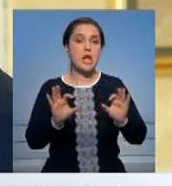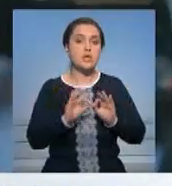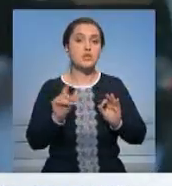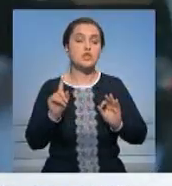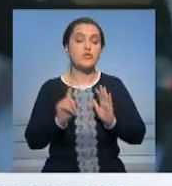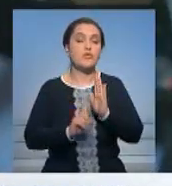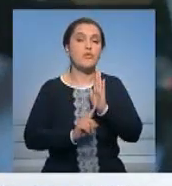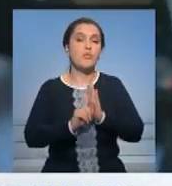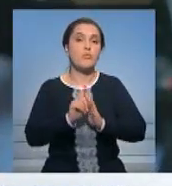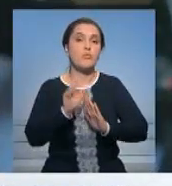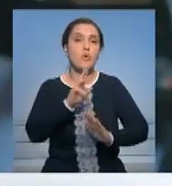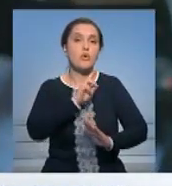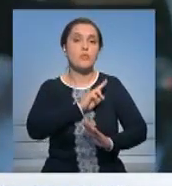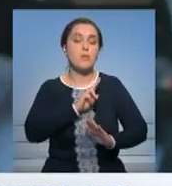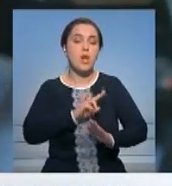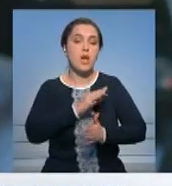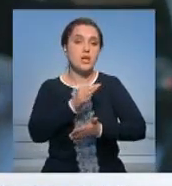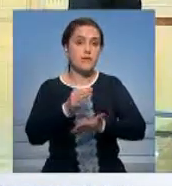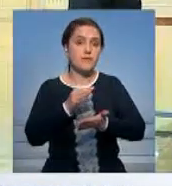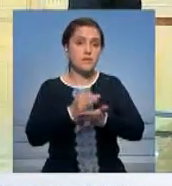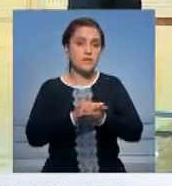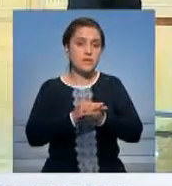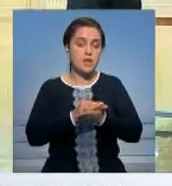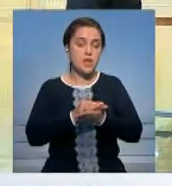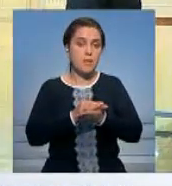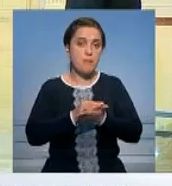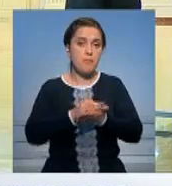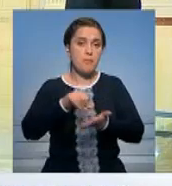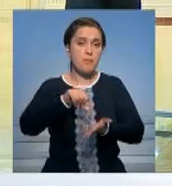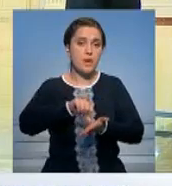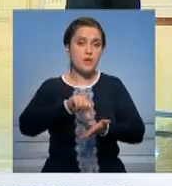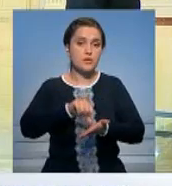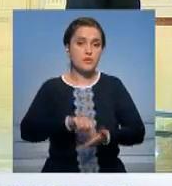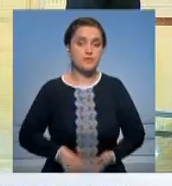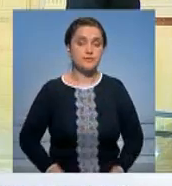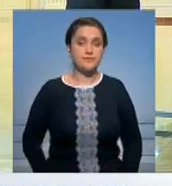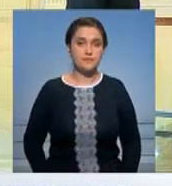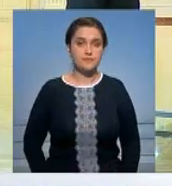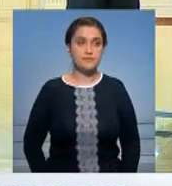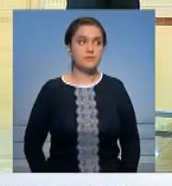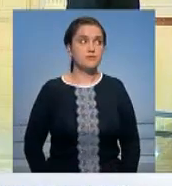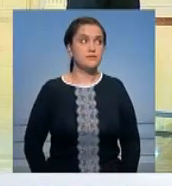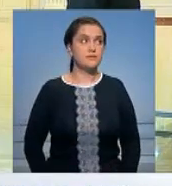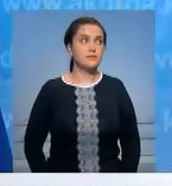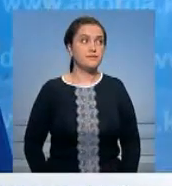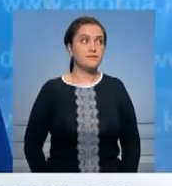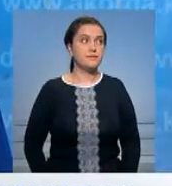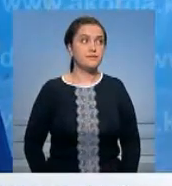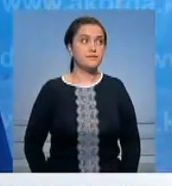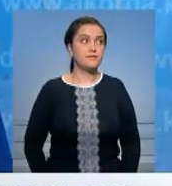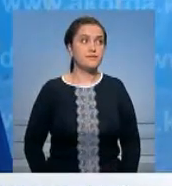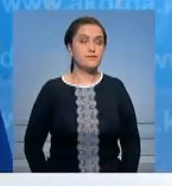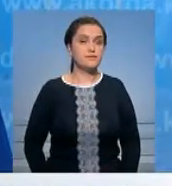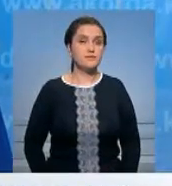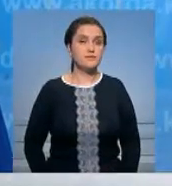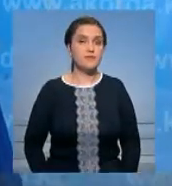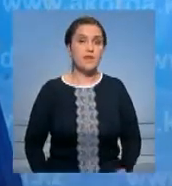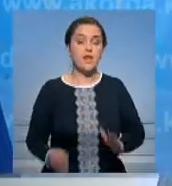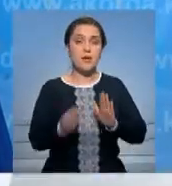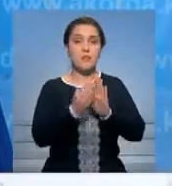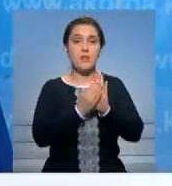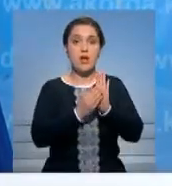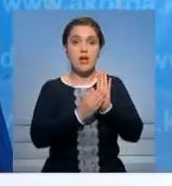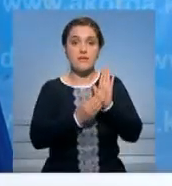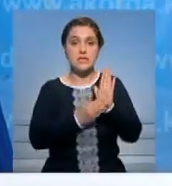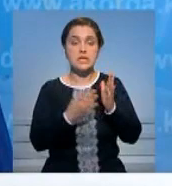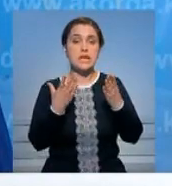начать работу на столь ответственном посту. Повестка дня нашего сотрудничества неисчерпаема.